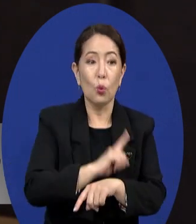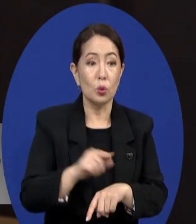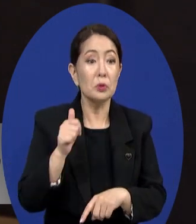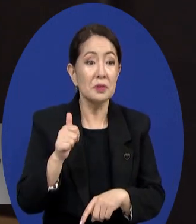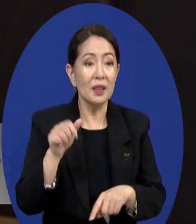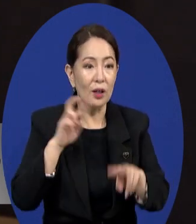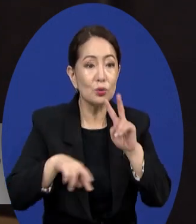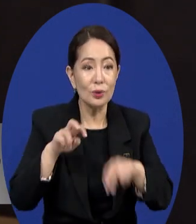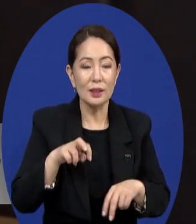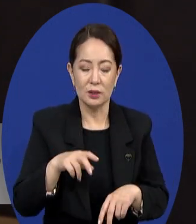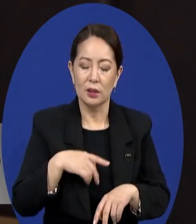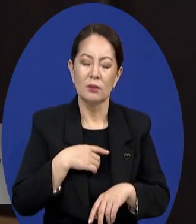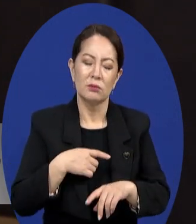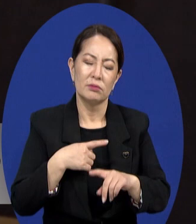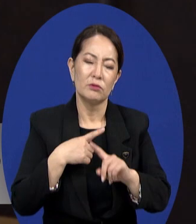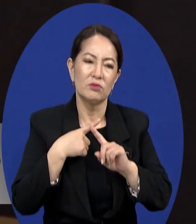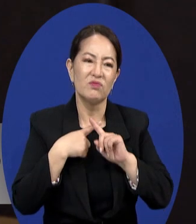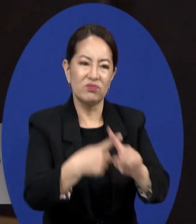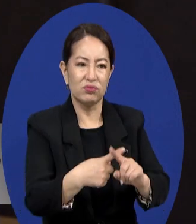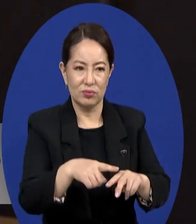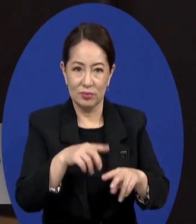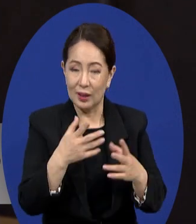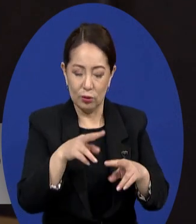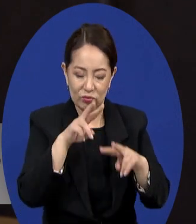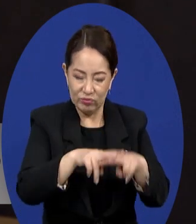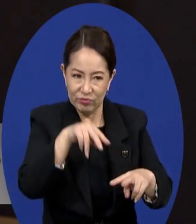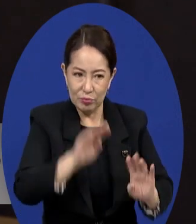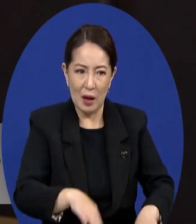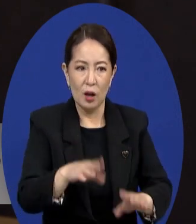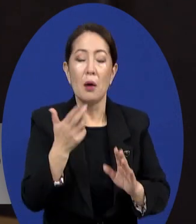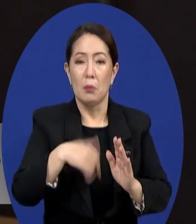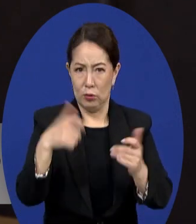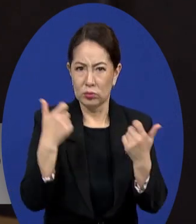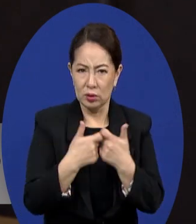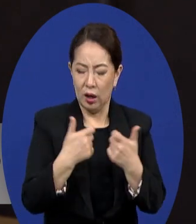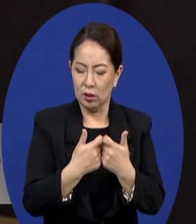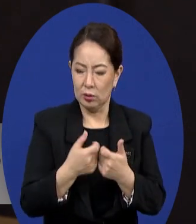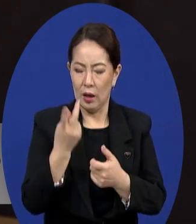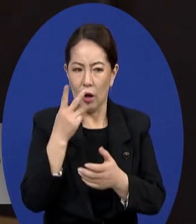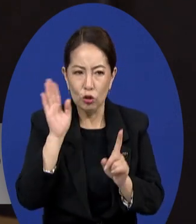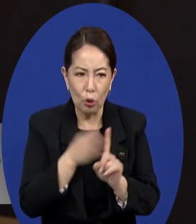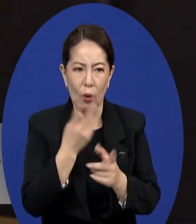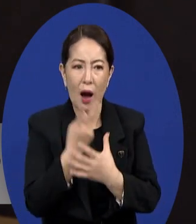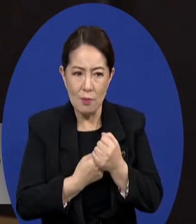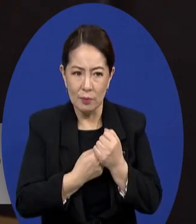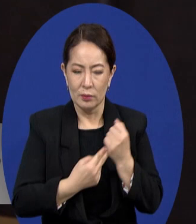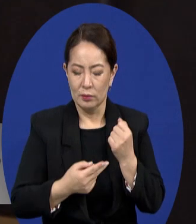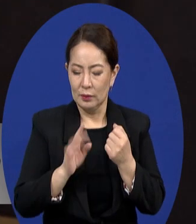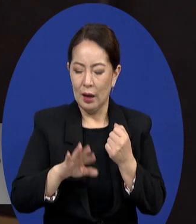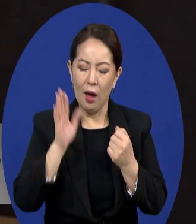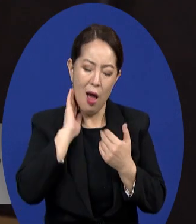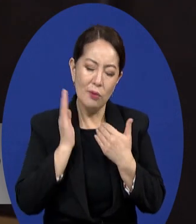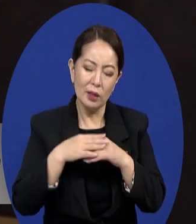судлаад хорхилж байх хэрэгтэй юм байна. Хорхилыг ч давхар шийдэж явах хэрэгтэй юм байна. Нэгээгүүгээс болоод энэ авилгын гэмтэргийн гаралт ч буурахгүй